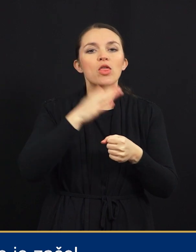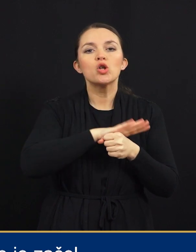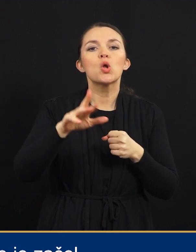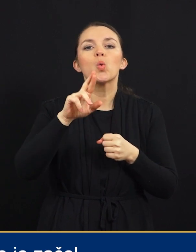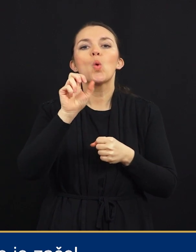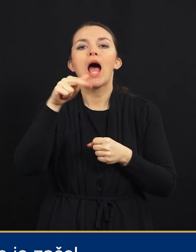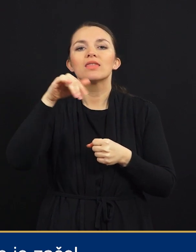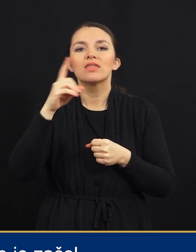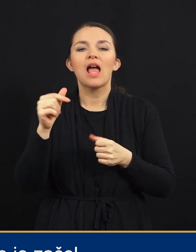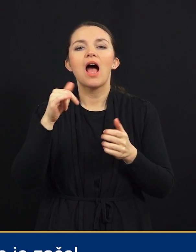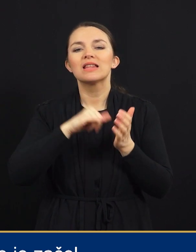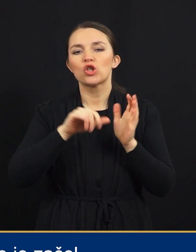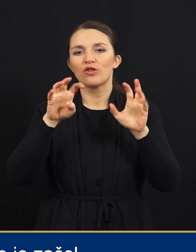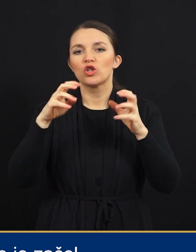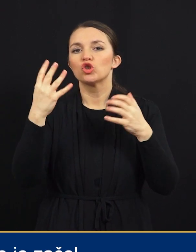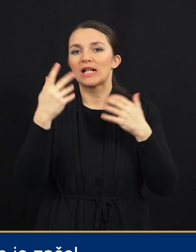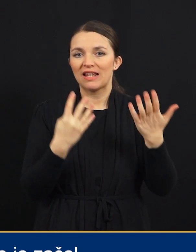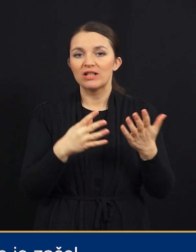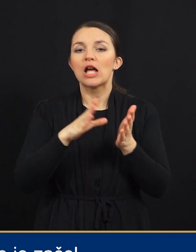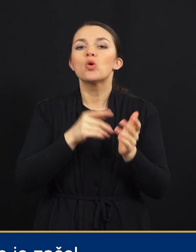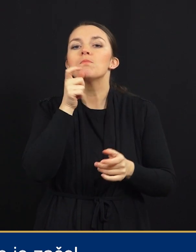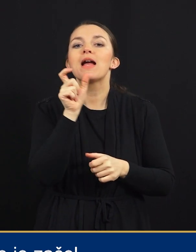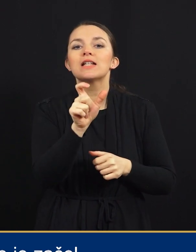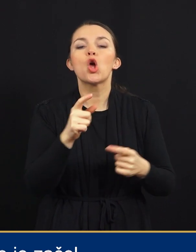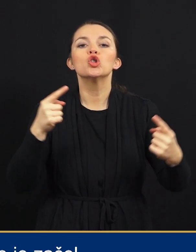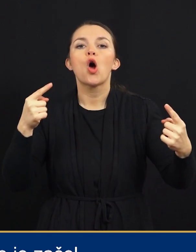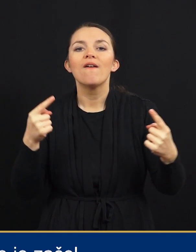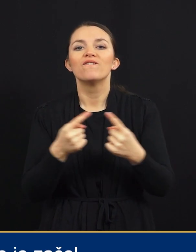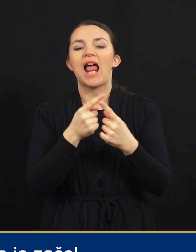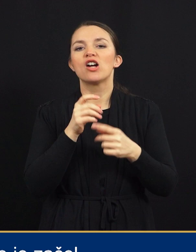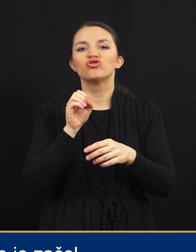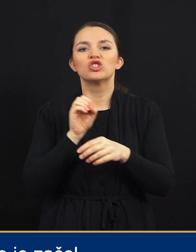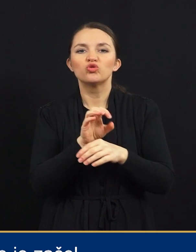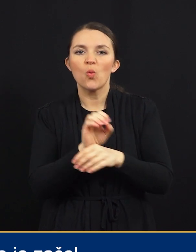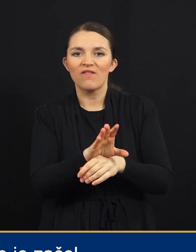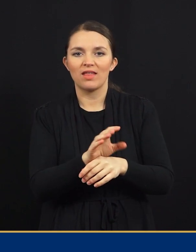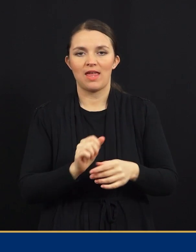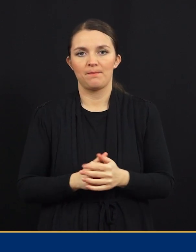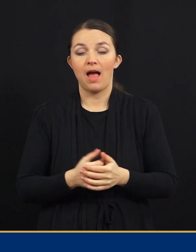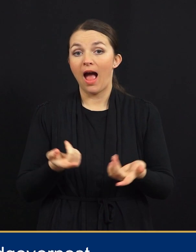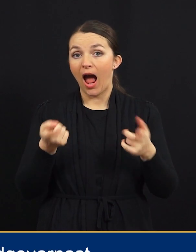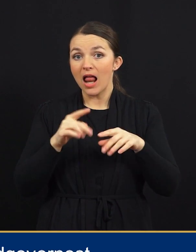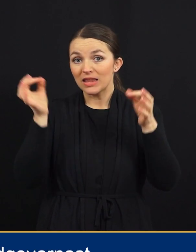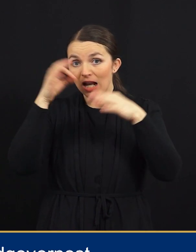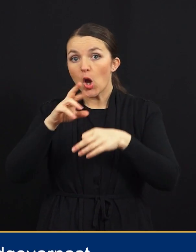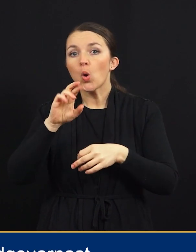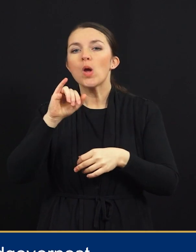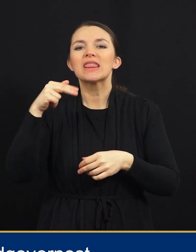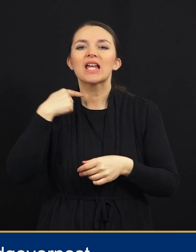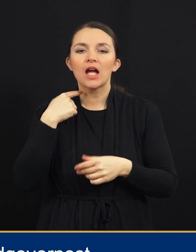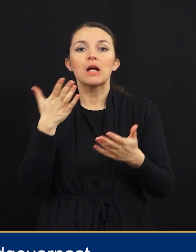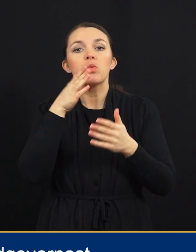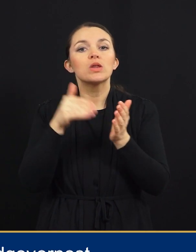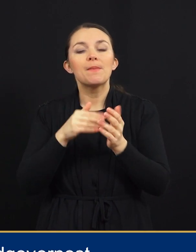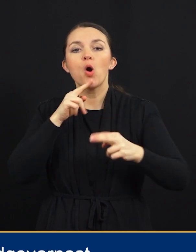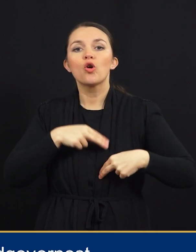leta 1994 se je začel z besedo, s sovražnim ščuvanjem. Ali tragedija Rohing, kjer bo